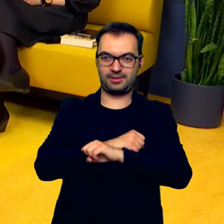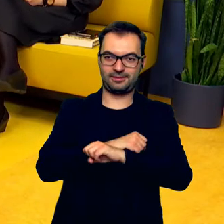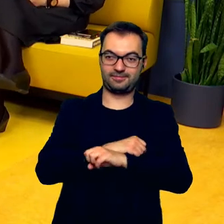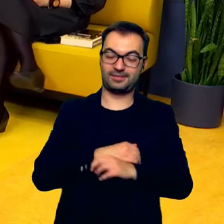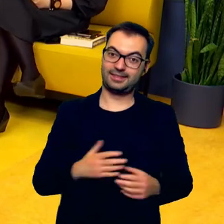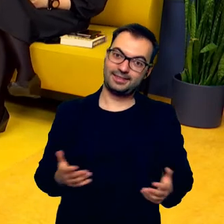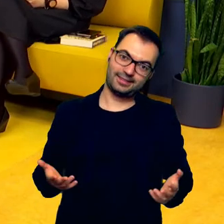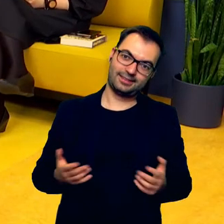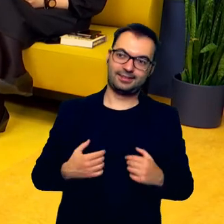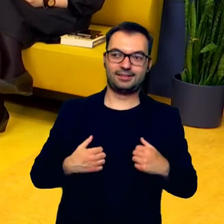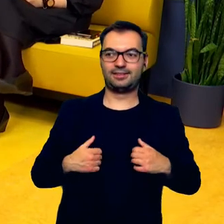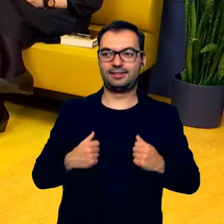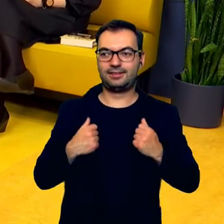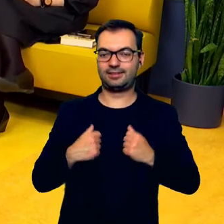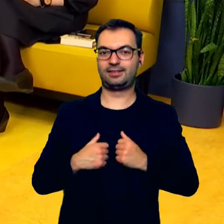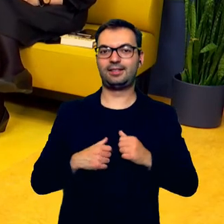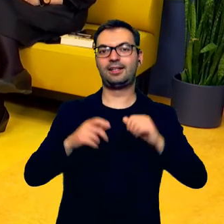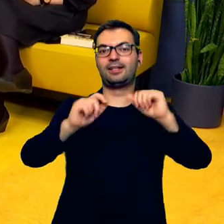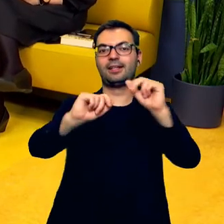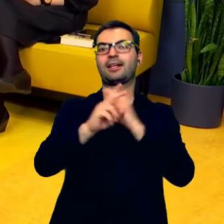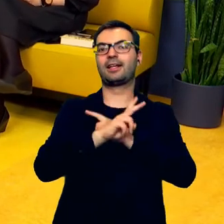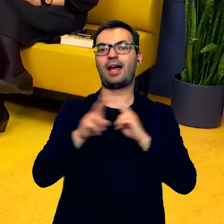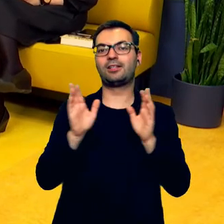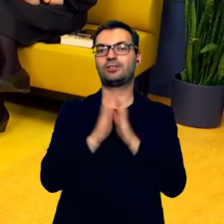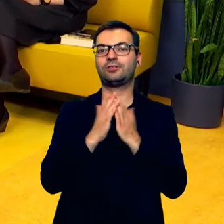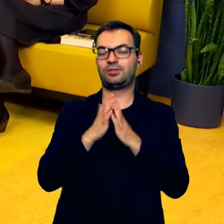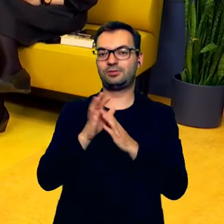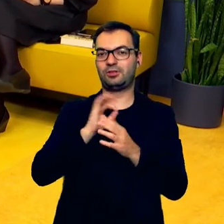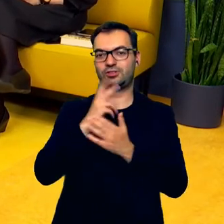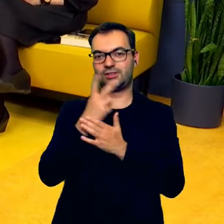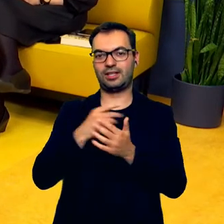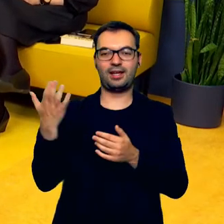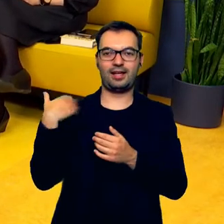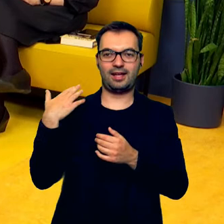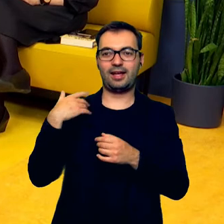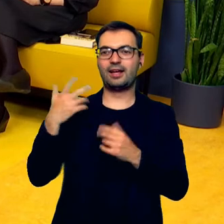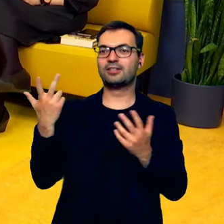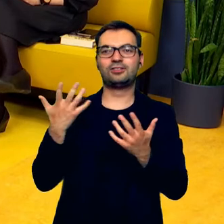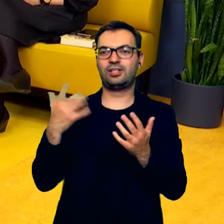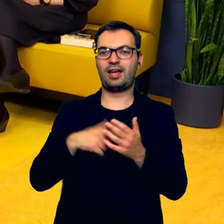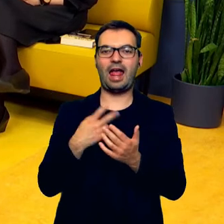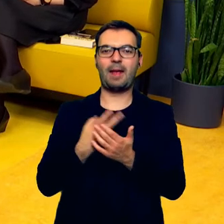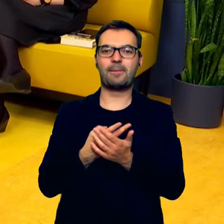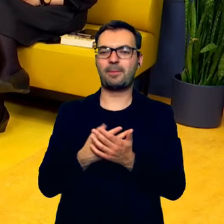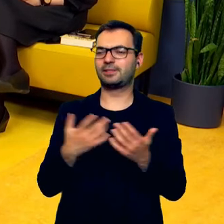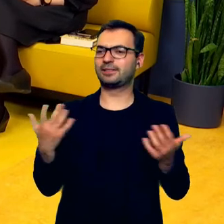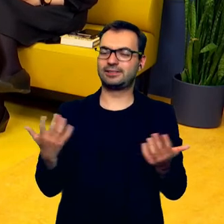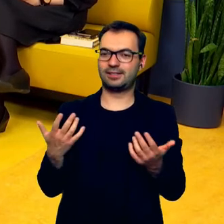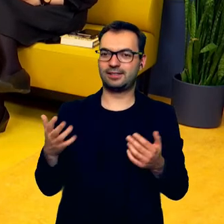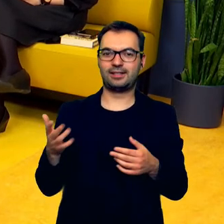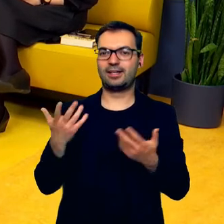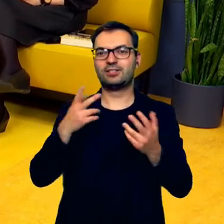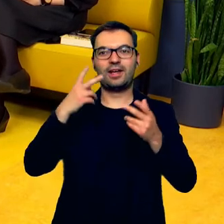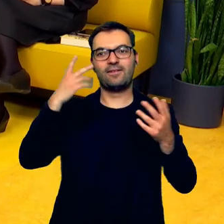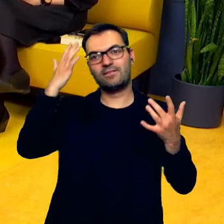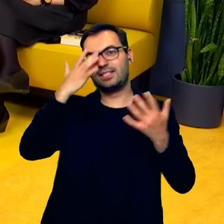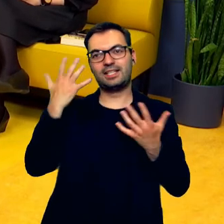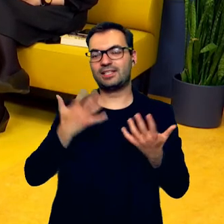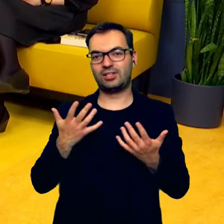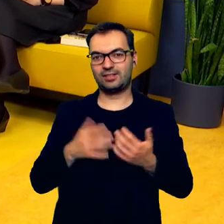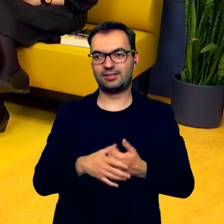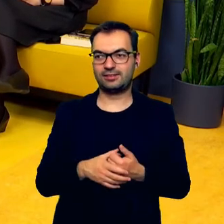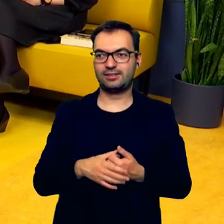zapomniałem. I po prostu w każdej kolejnej książce czytelnicy mi przypominają, panie Marku, a gdzie jest epilepsja? A gdzie są wizje